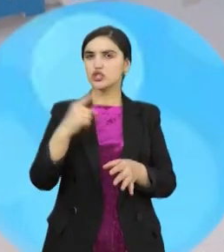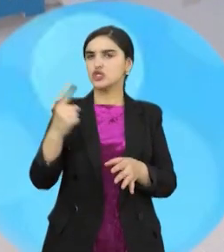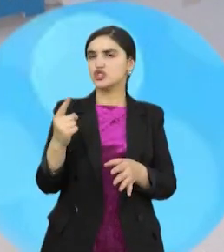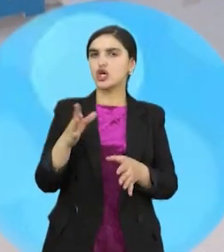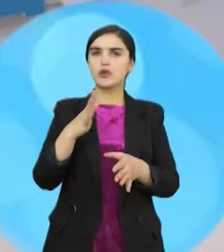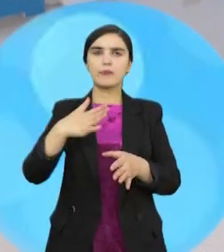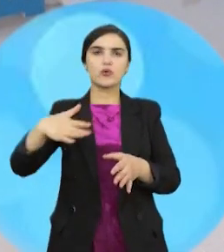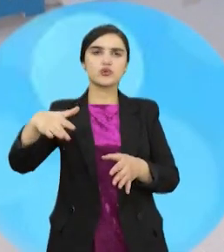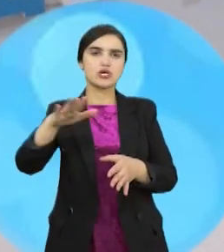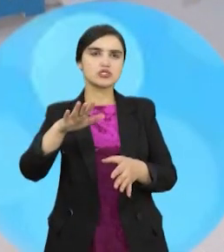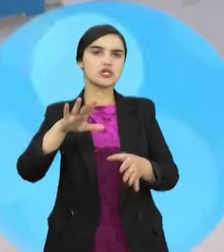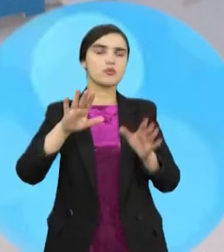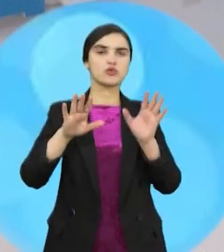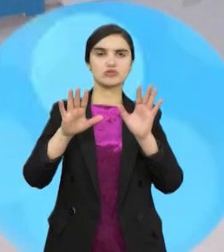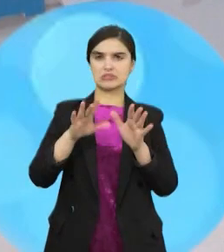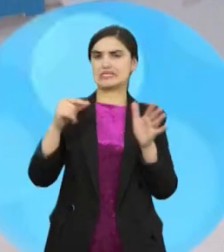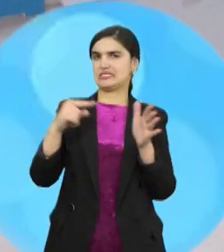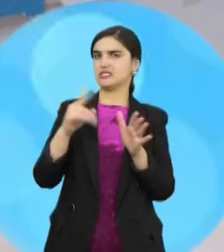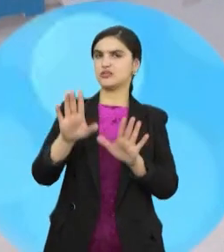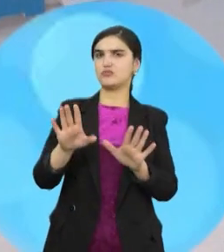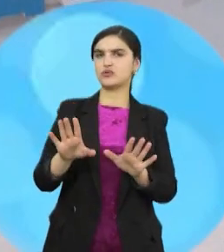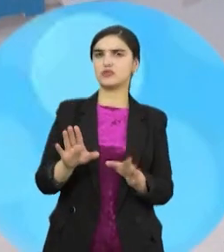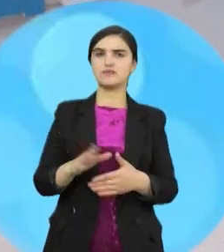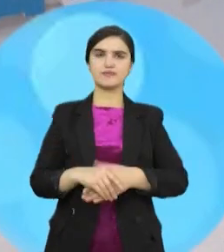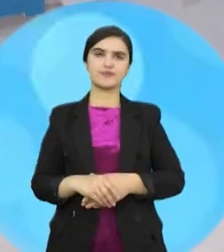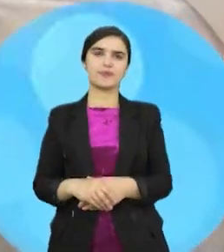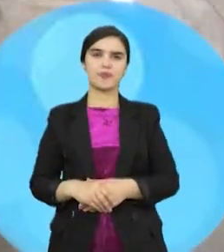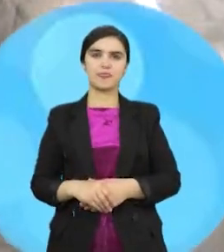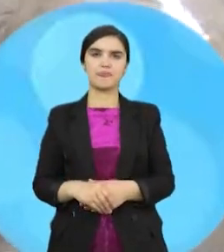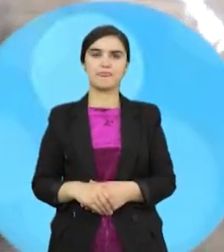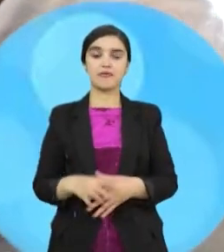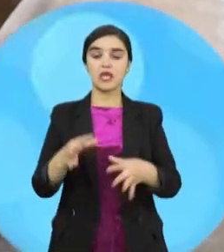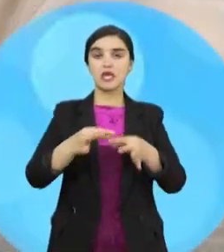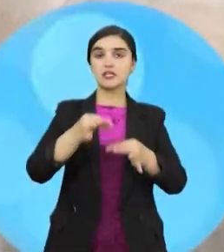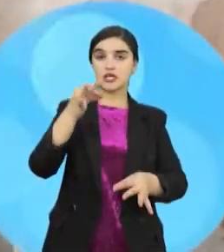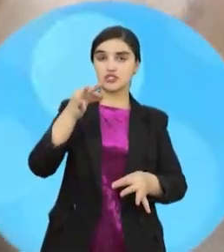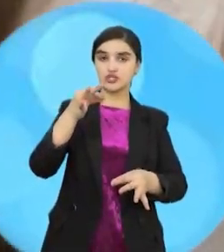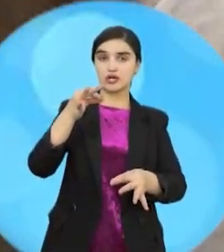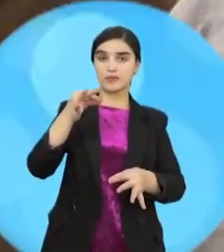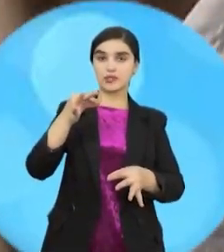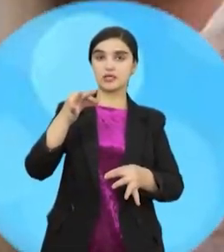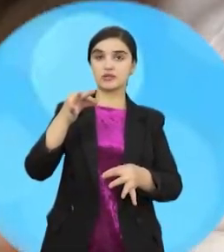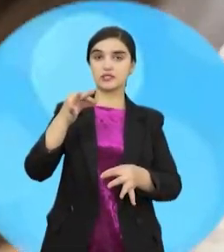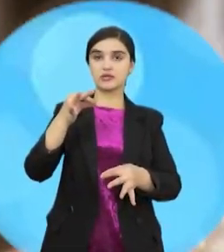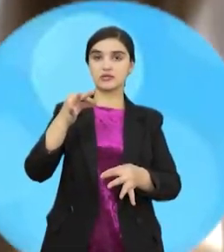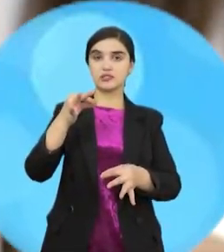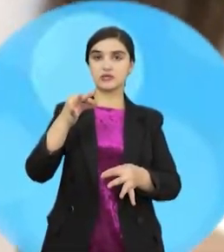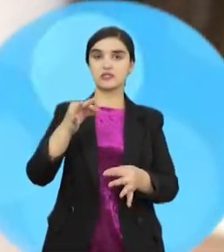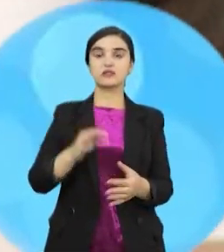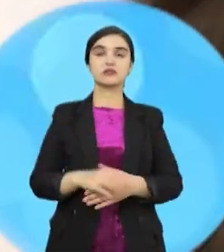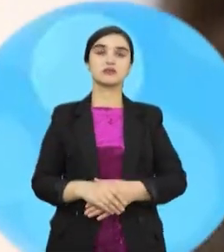که ما با دستمون با آن تاثیر میکنیم در جایش.